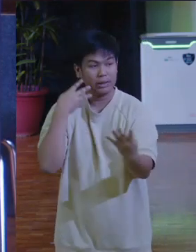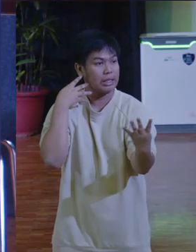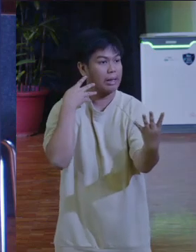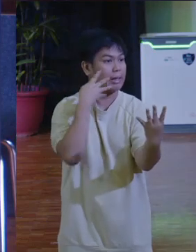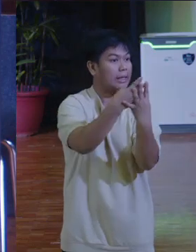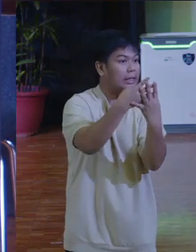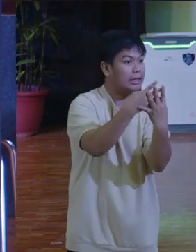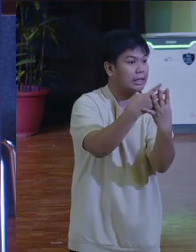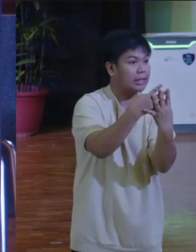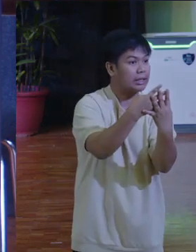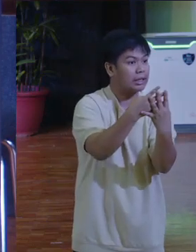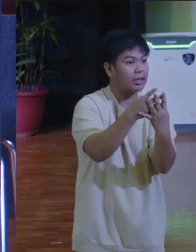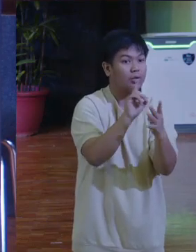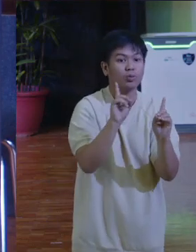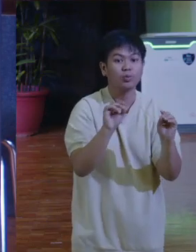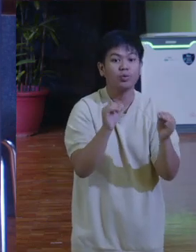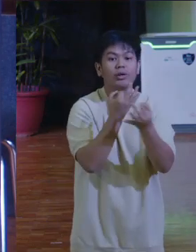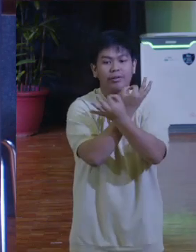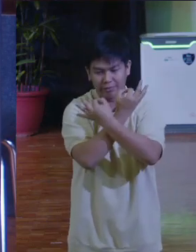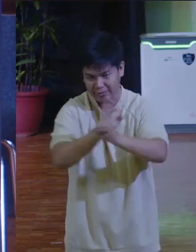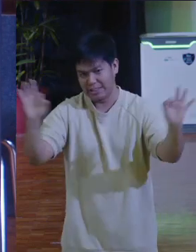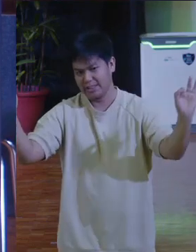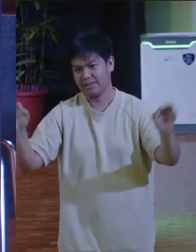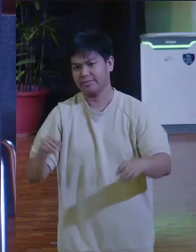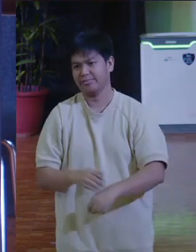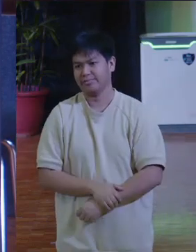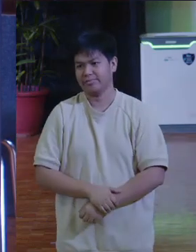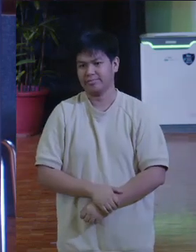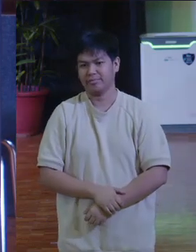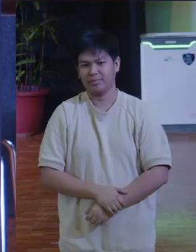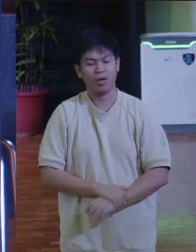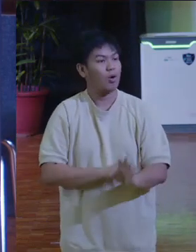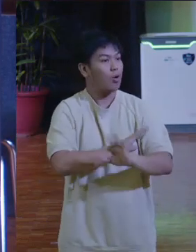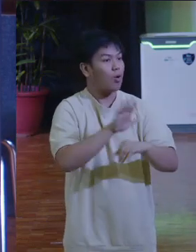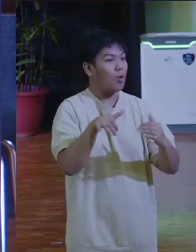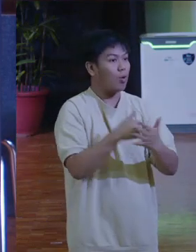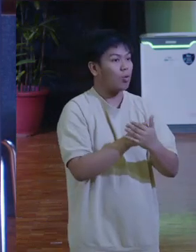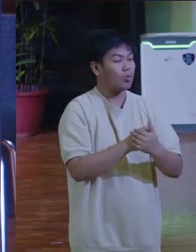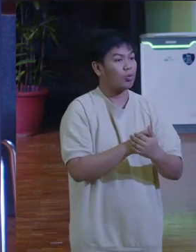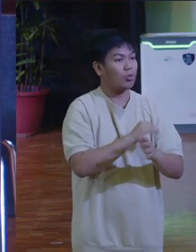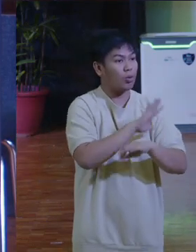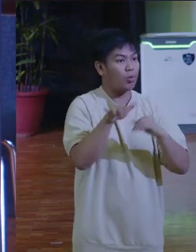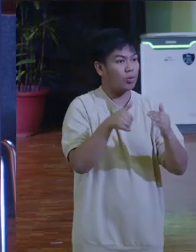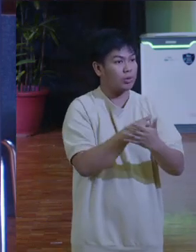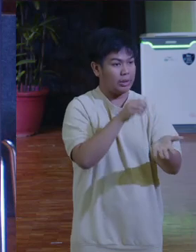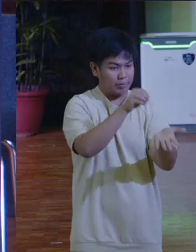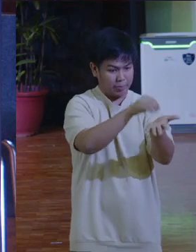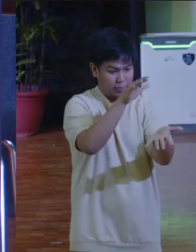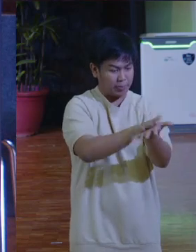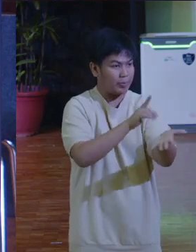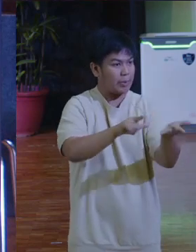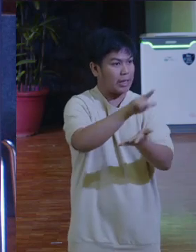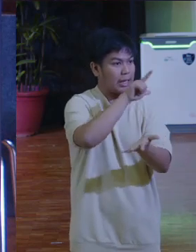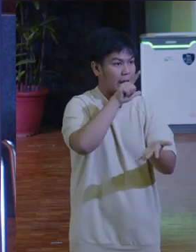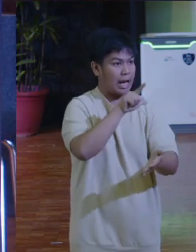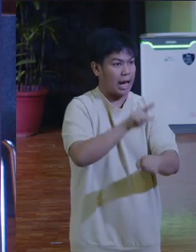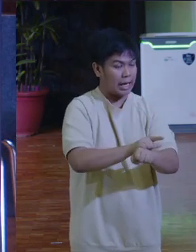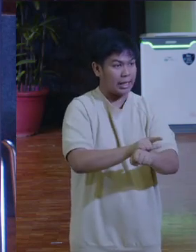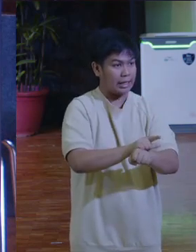nakulong, palalayain. Lahat nung ibinigay ang kanilang lupa dahil sila ay nabaon sa utang, ibabalik ang